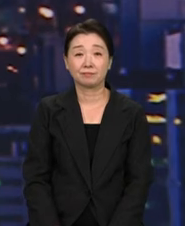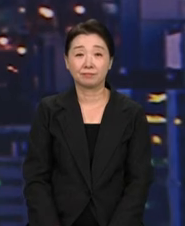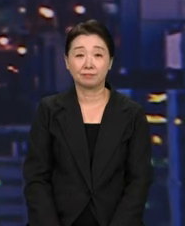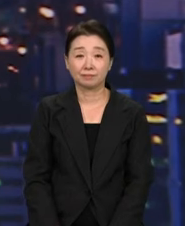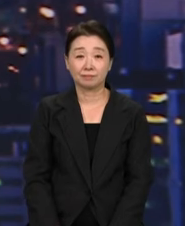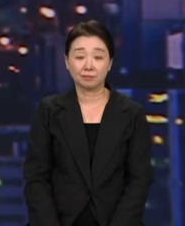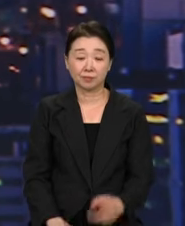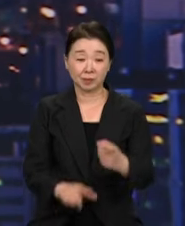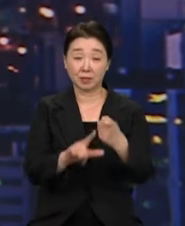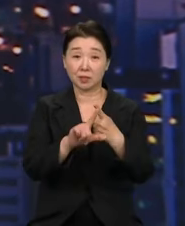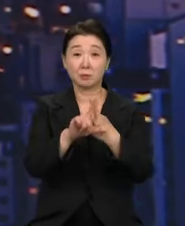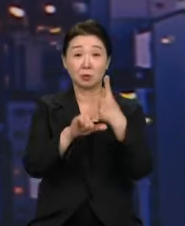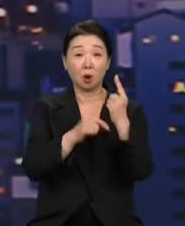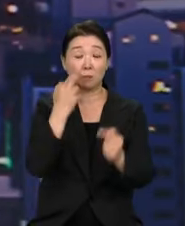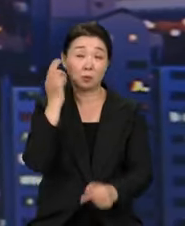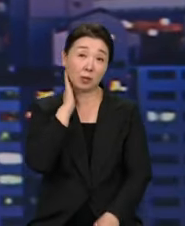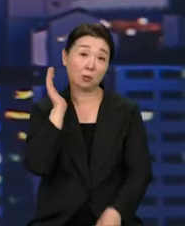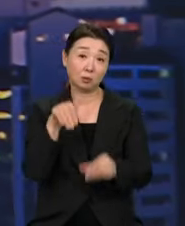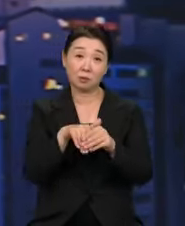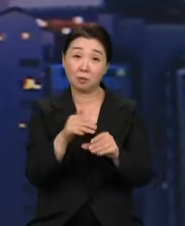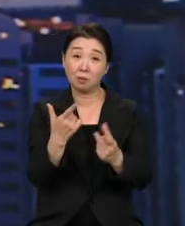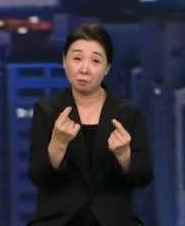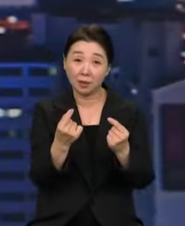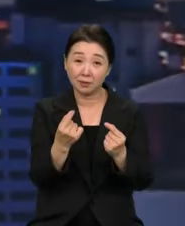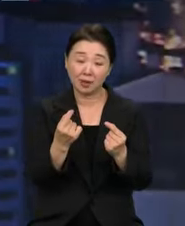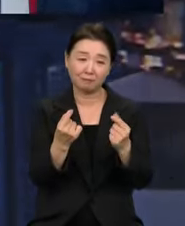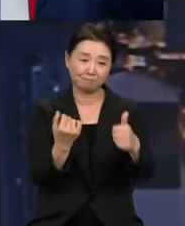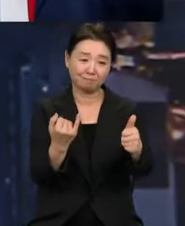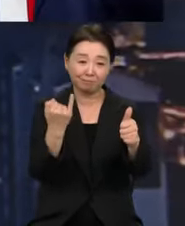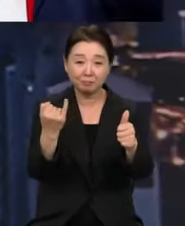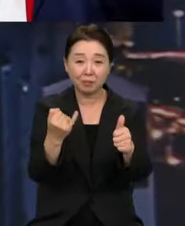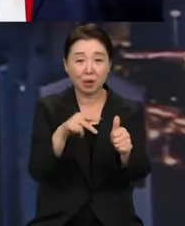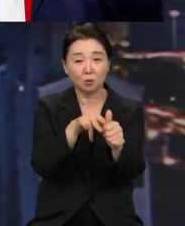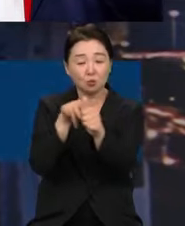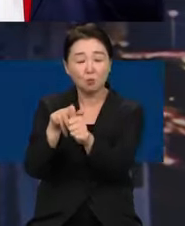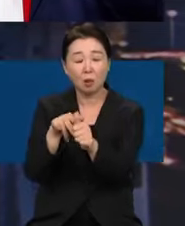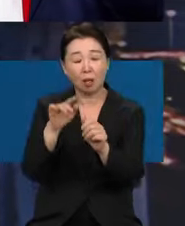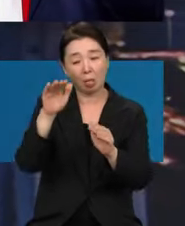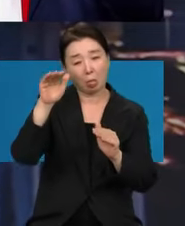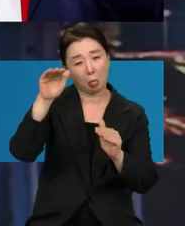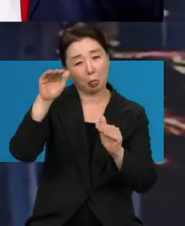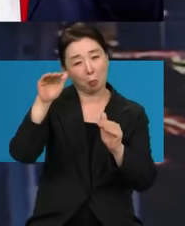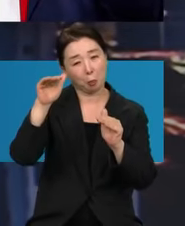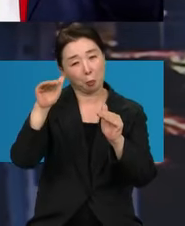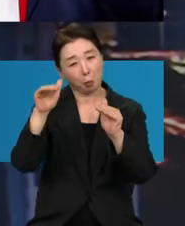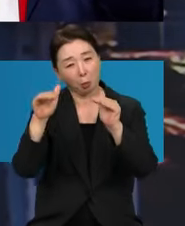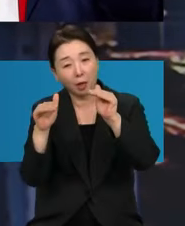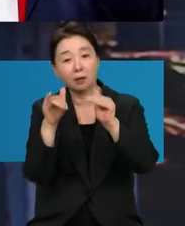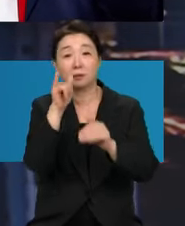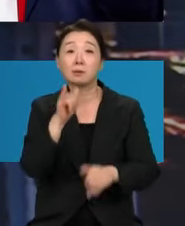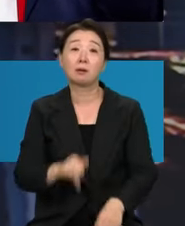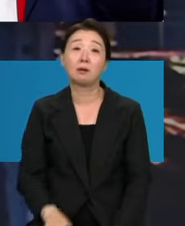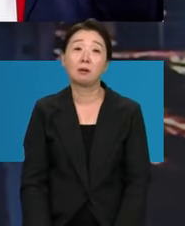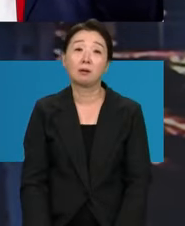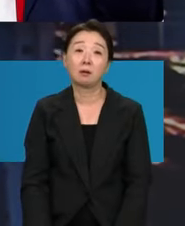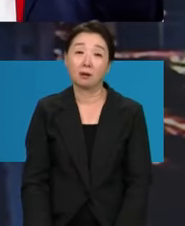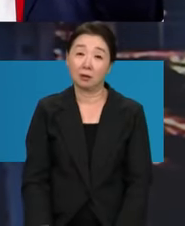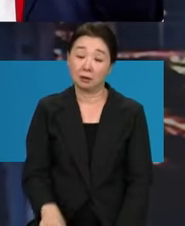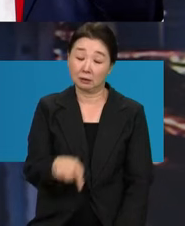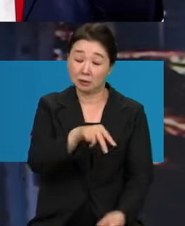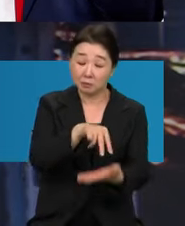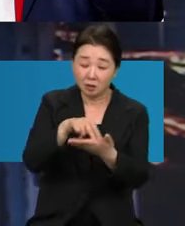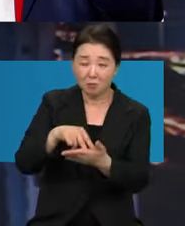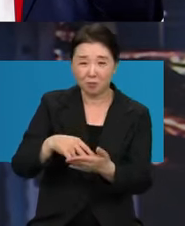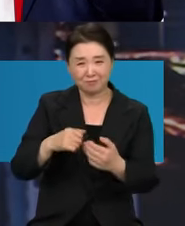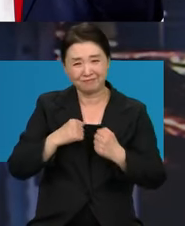네 다음 달이 미국 대선인 해리스 트럼프 두 후보의 격차가 더 좁혀졌다는 여론 조사 결과가 나왔습니다 양측 모두